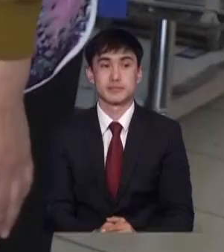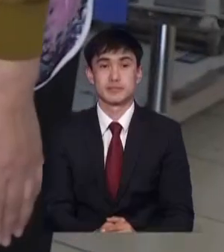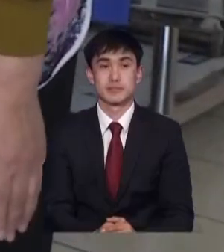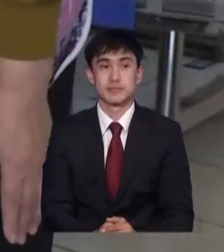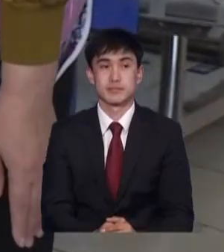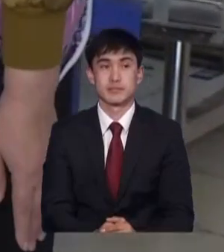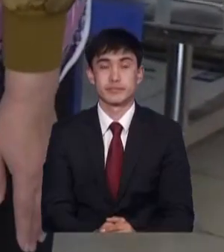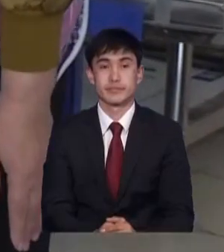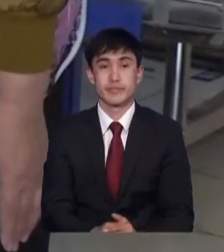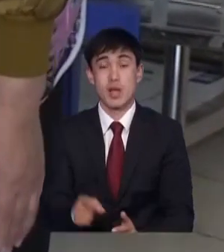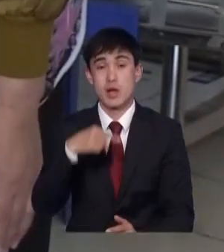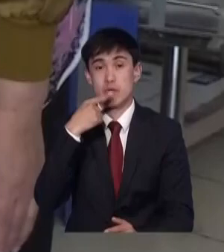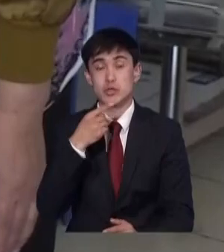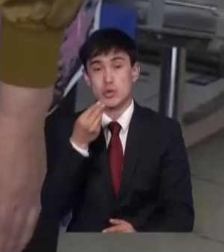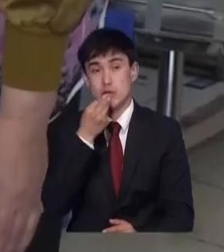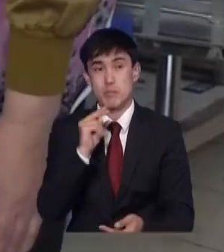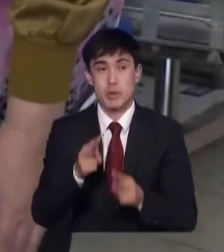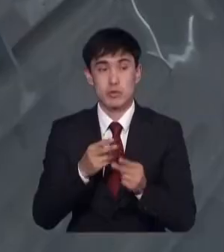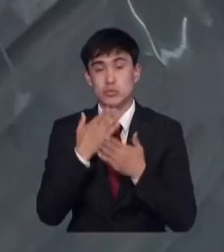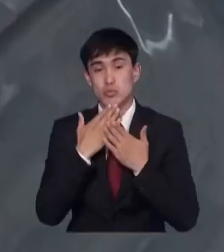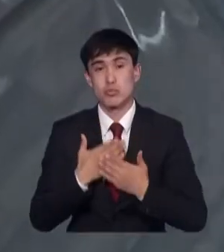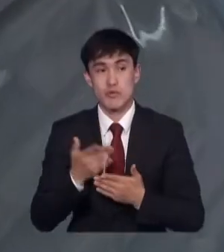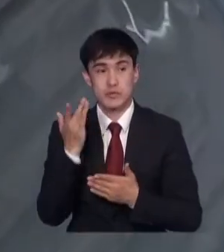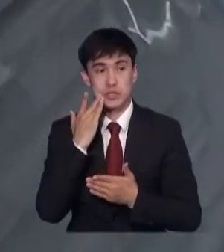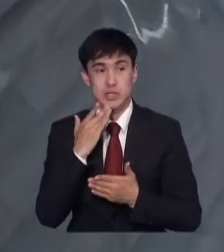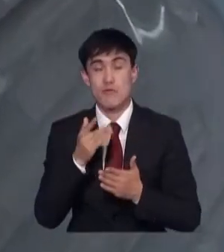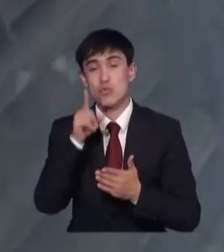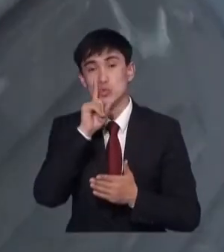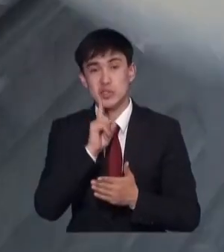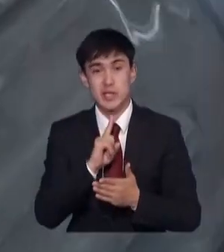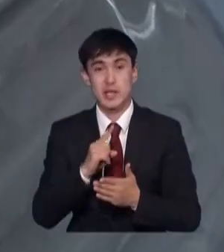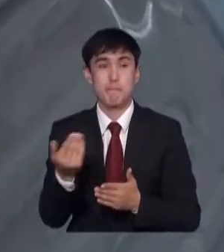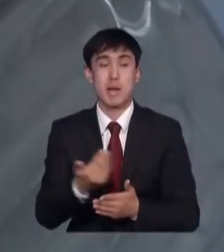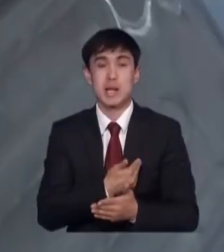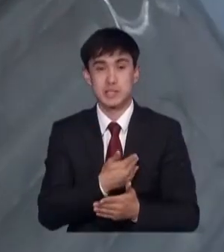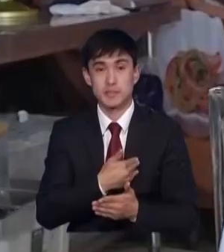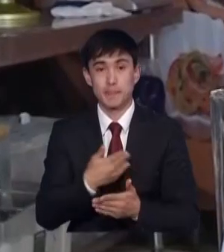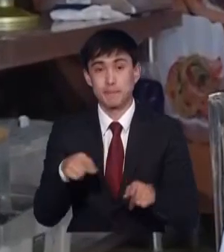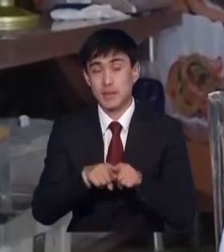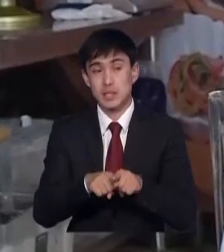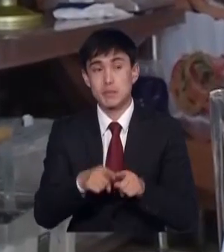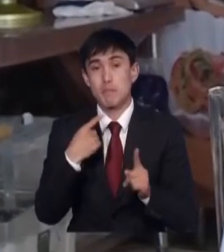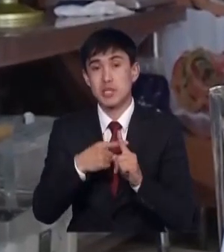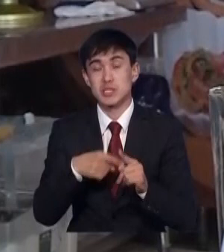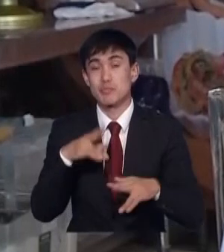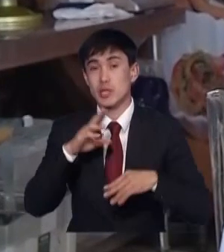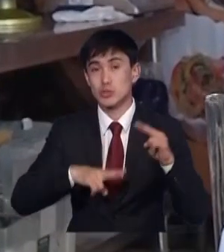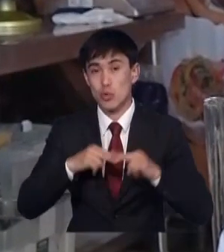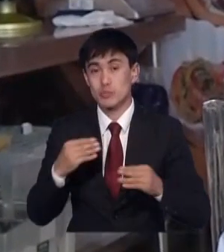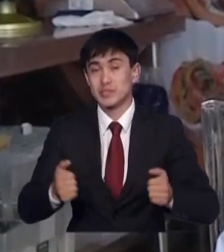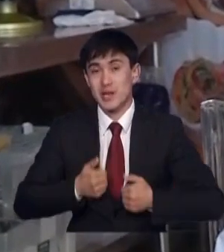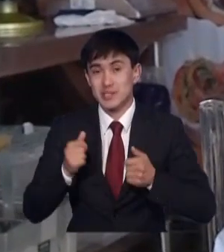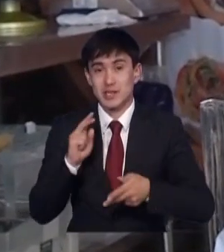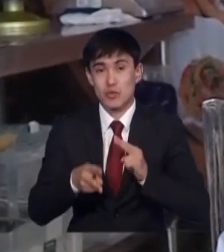РУП говорят что еда приготовленная с любовью всегда гораздо вкуснее и полезней именно так с положительным настроем старается